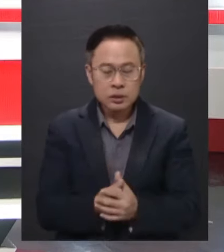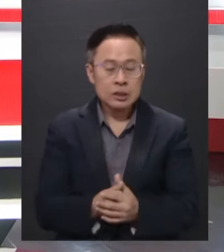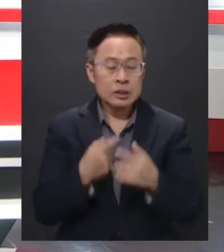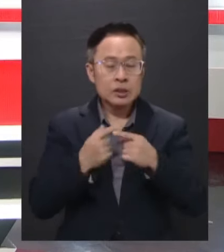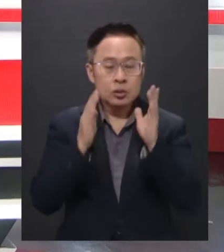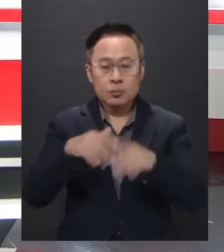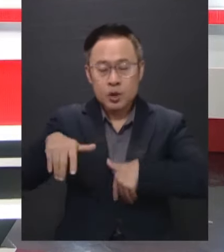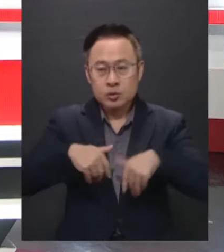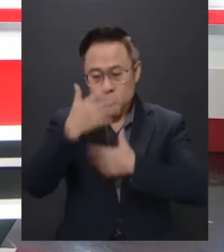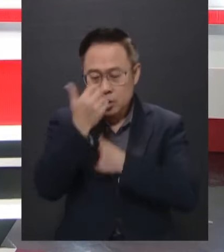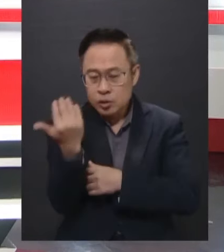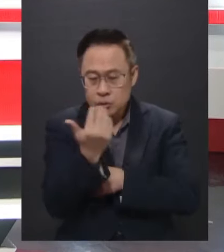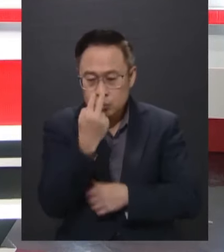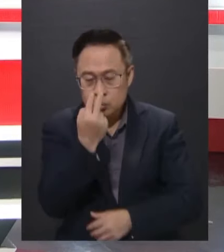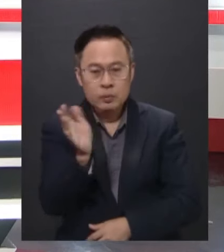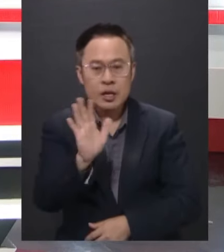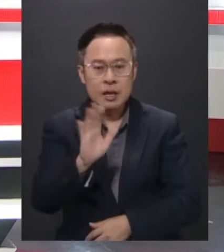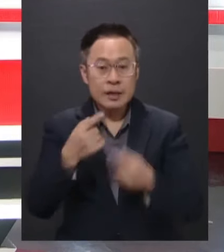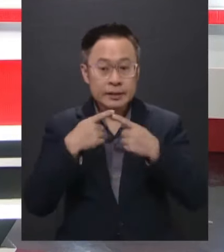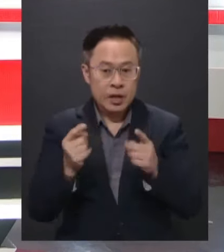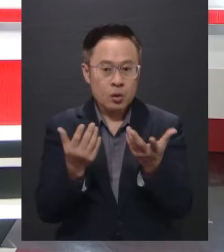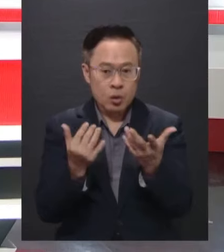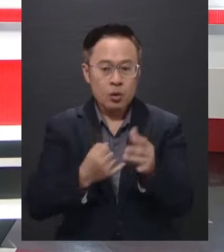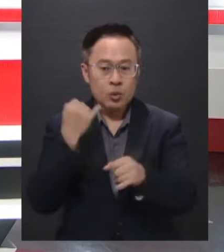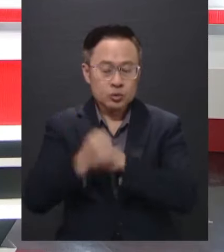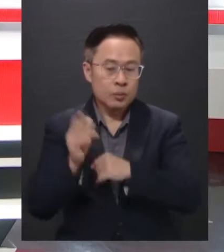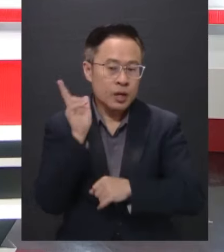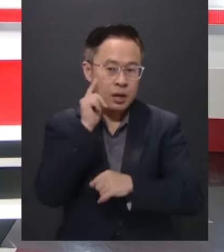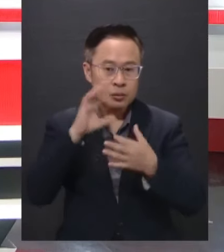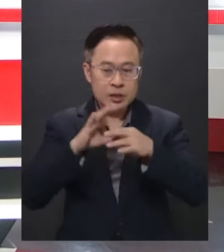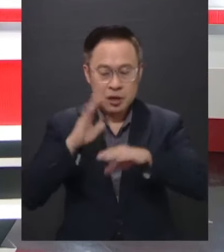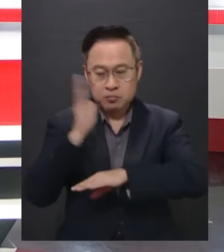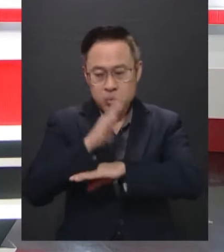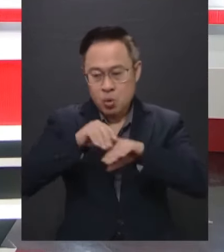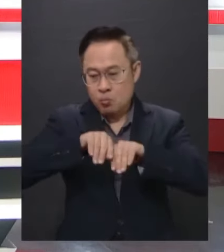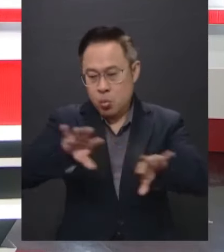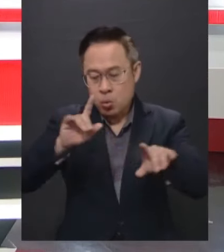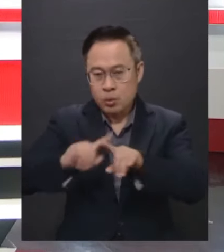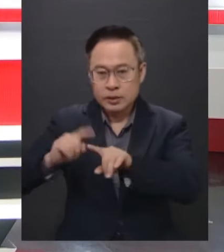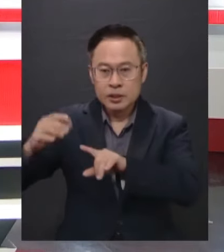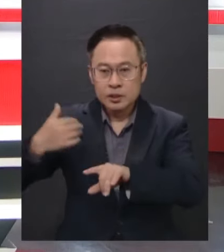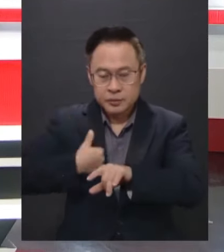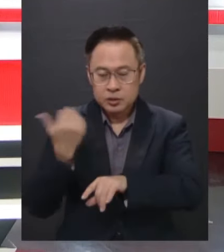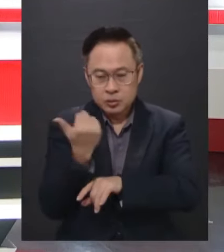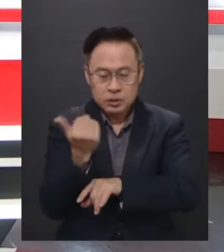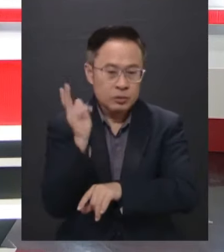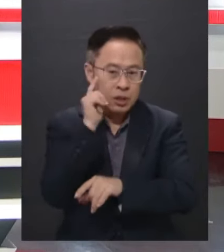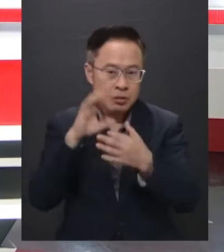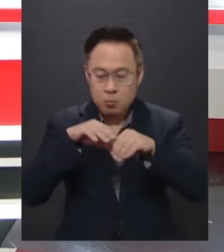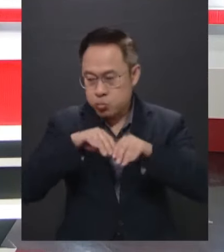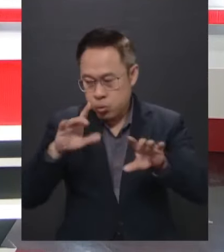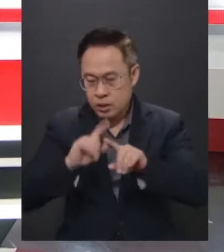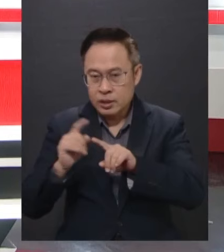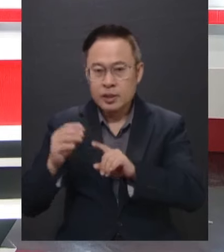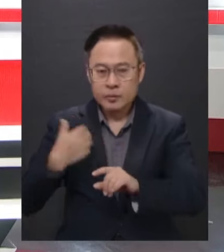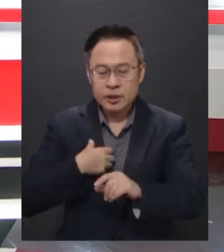คะแต่ว่าสื่อกีฬาทุกสื่อน่าจะไปเกาะติด การเลือกตั้งในครั้งนี้แล้วก็จะมีการ